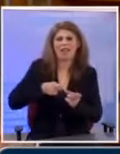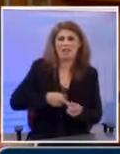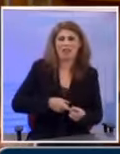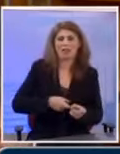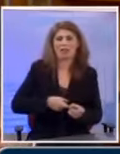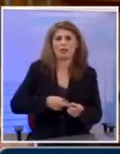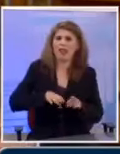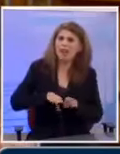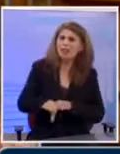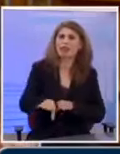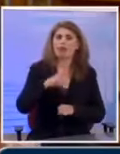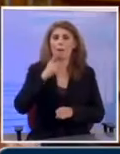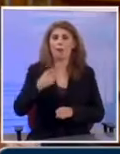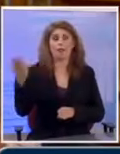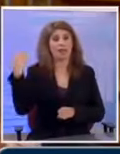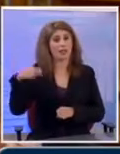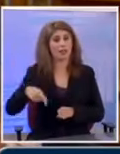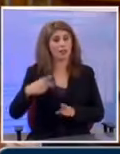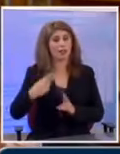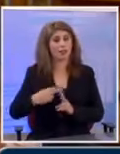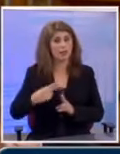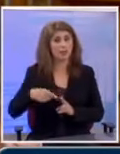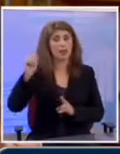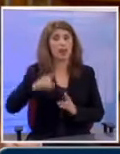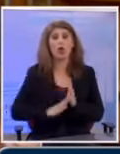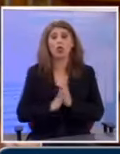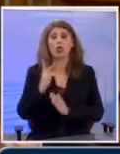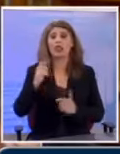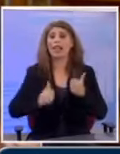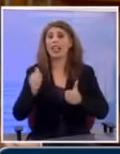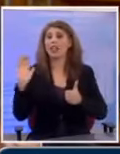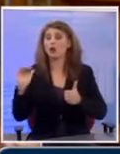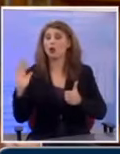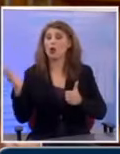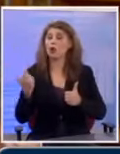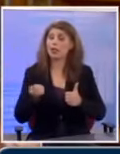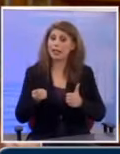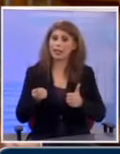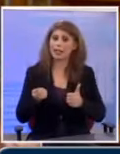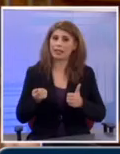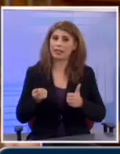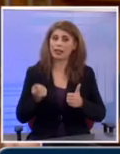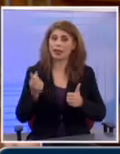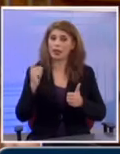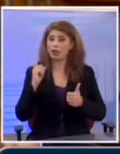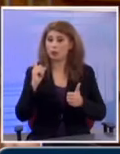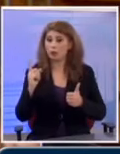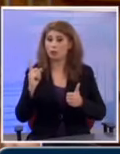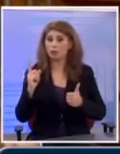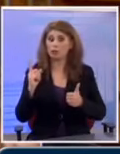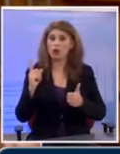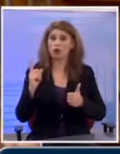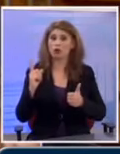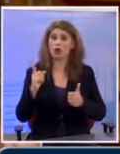και εκδικητικής απάντησης εκείνη την κρίσιμη μέρα της 12ης του Ιουλίου, όταν έγινε πρώτο hashtag